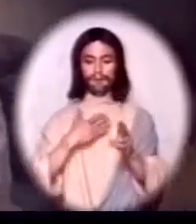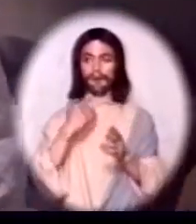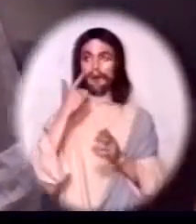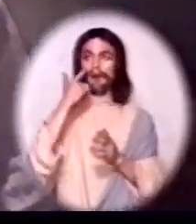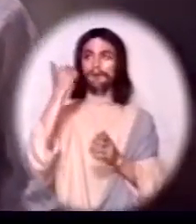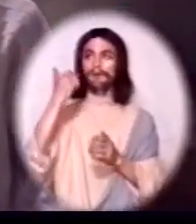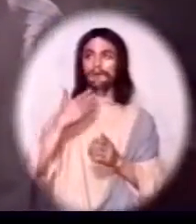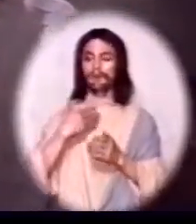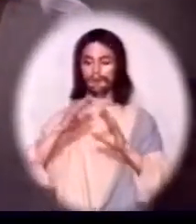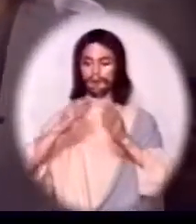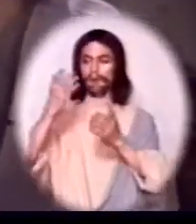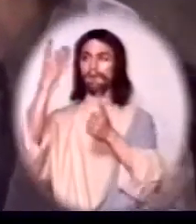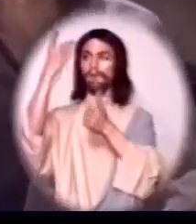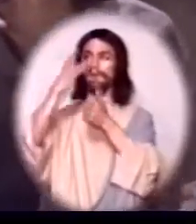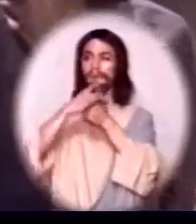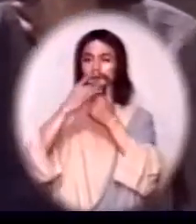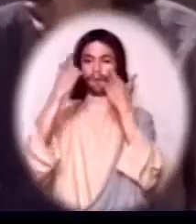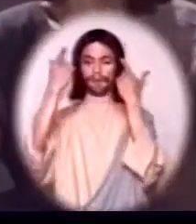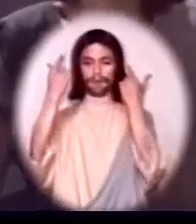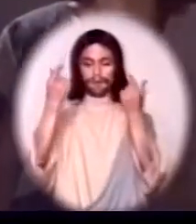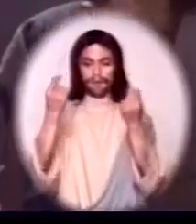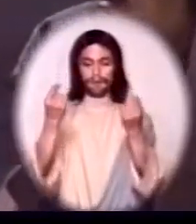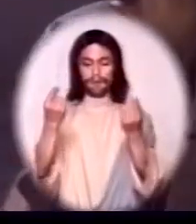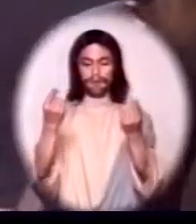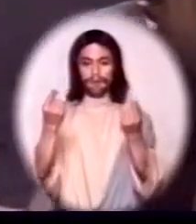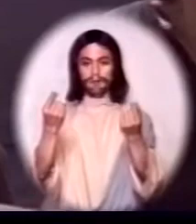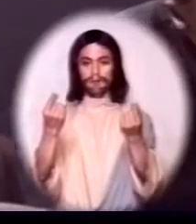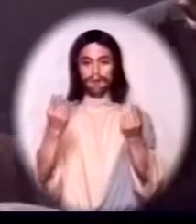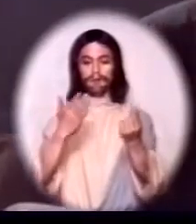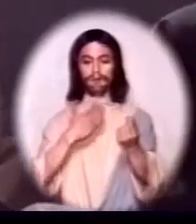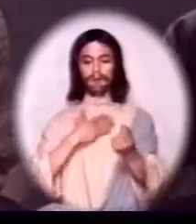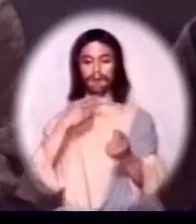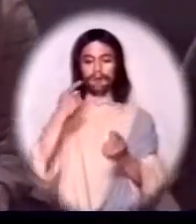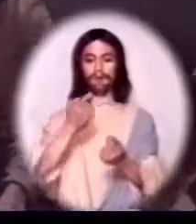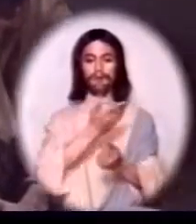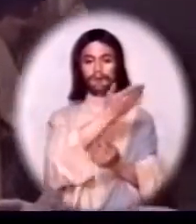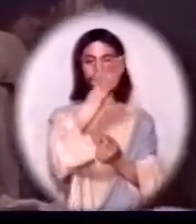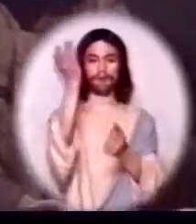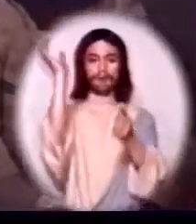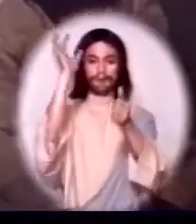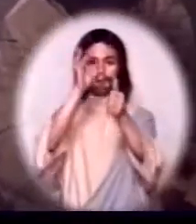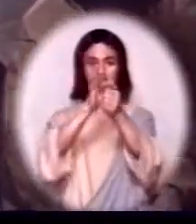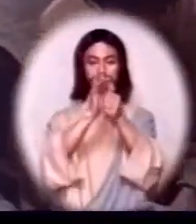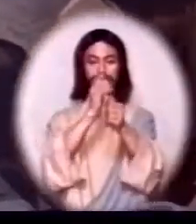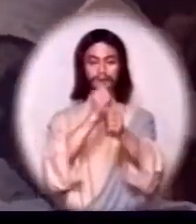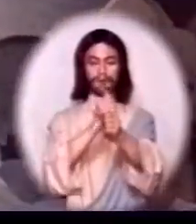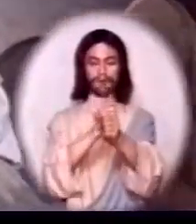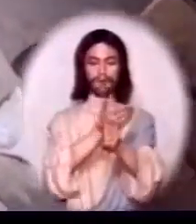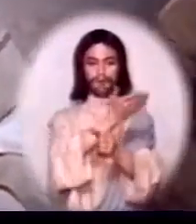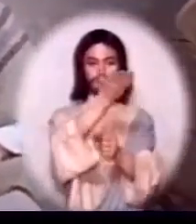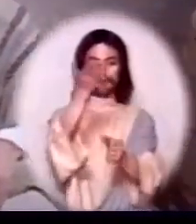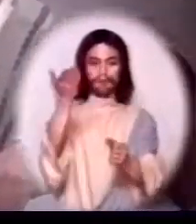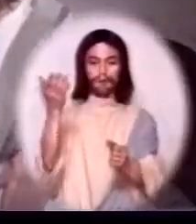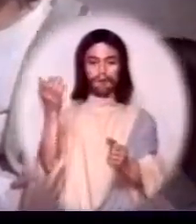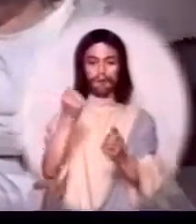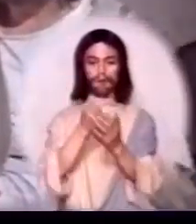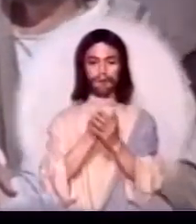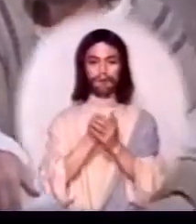지금 내 아버지께서 나라를 내게 맡기신 것 같이 나도 너희에게 맡겨